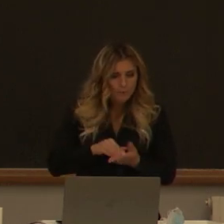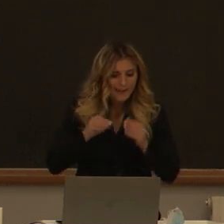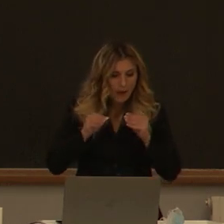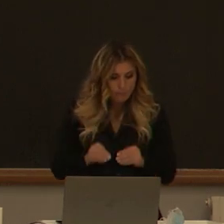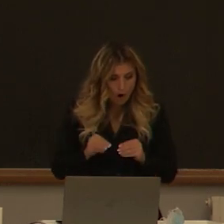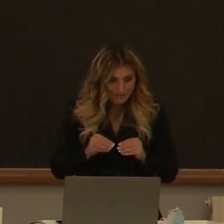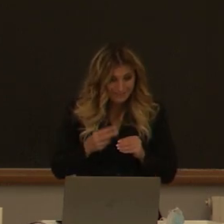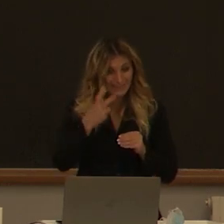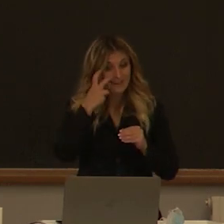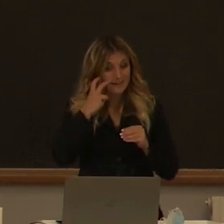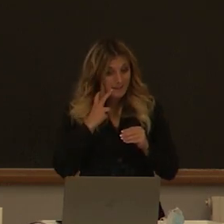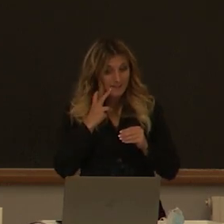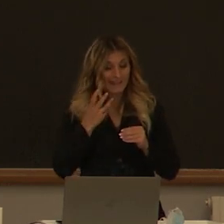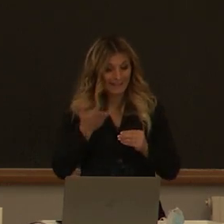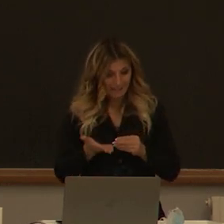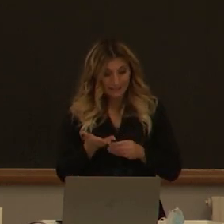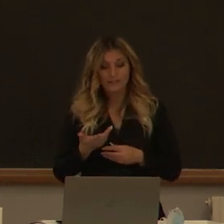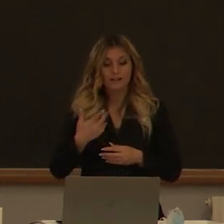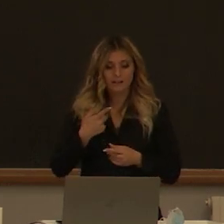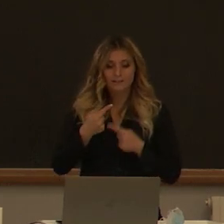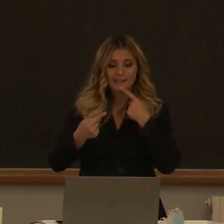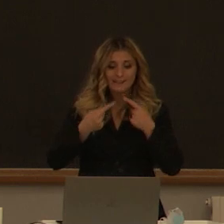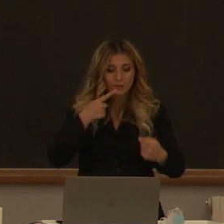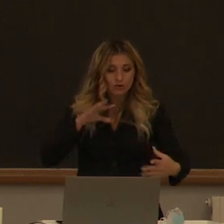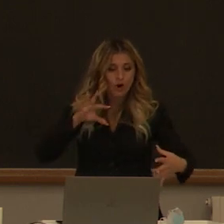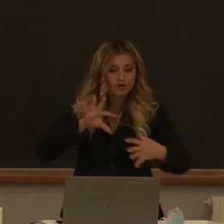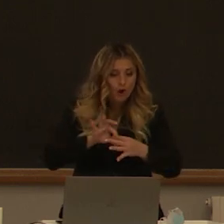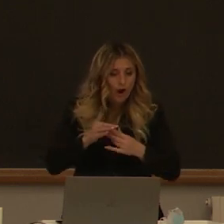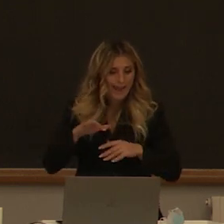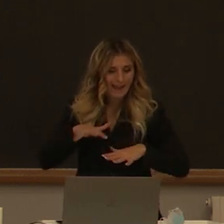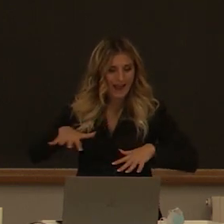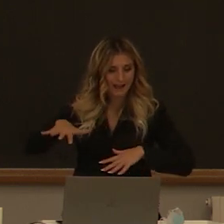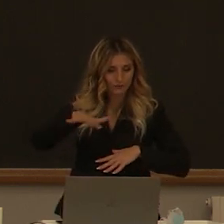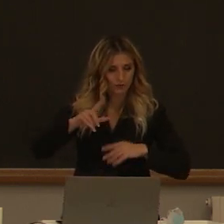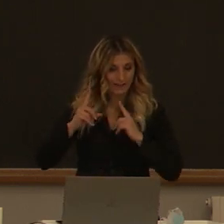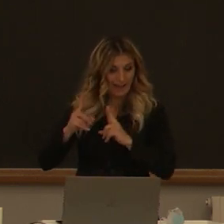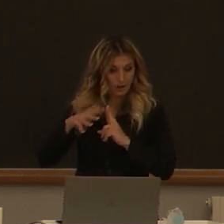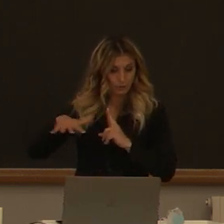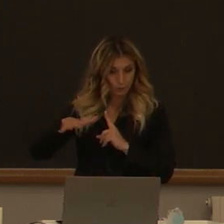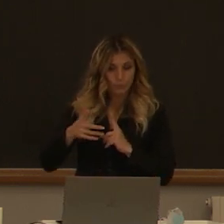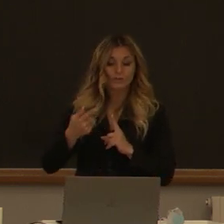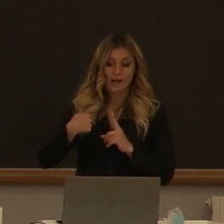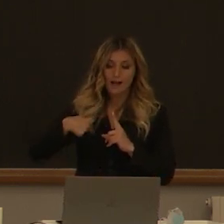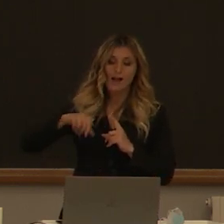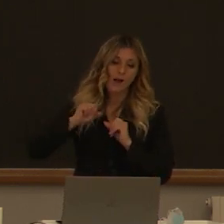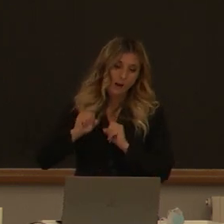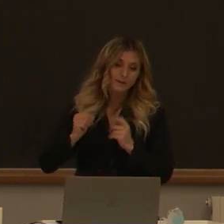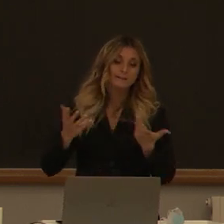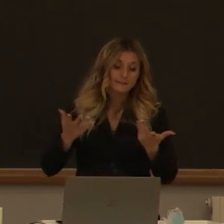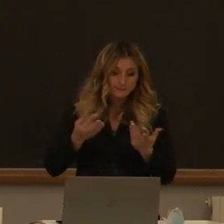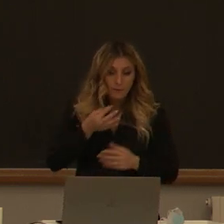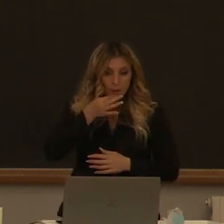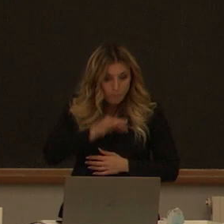a quello che è il discorso legato alla natura, però potremmo veramente assorbirne almeno 10 volte